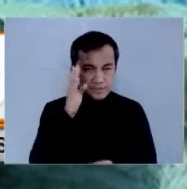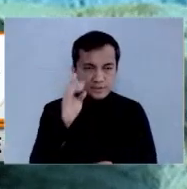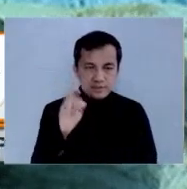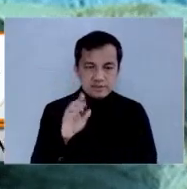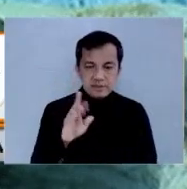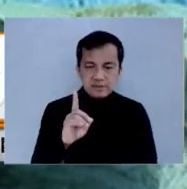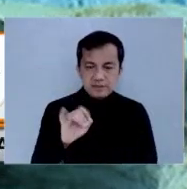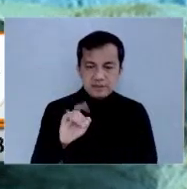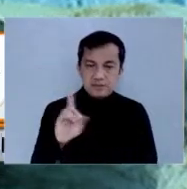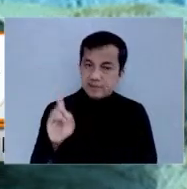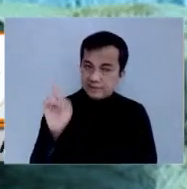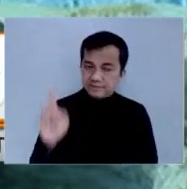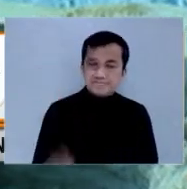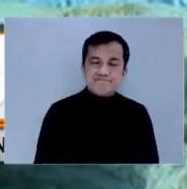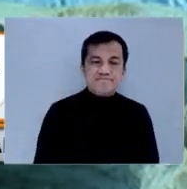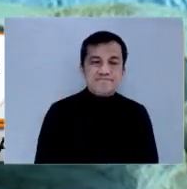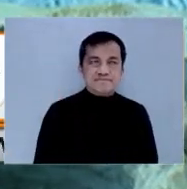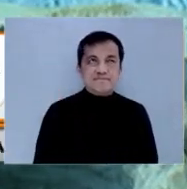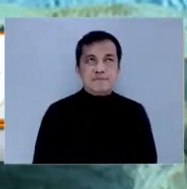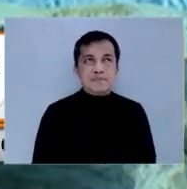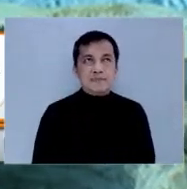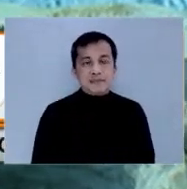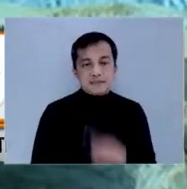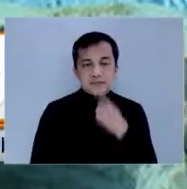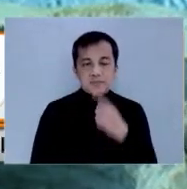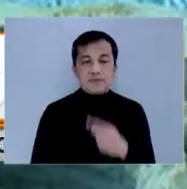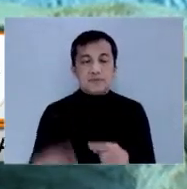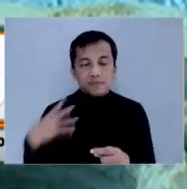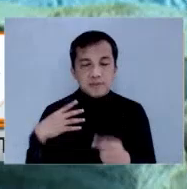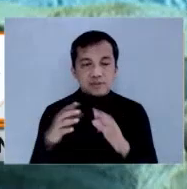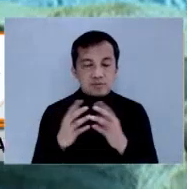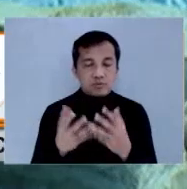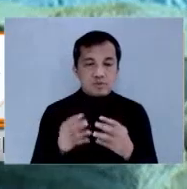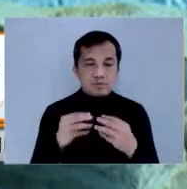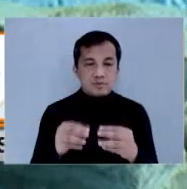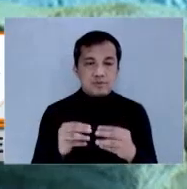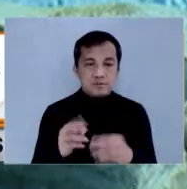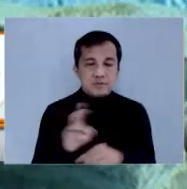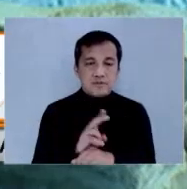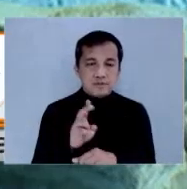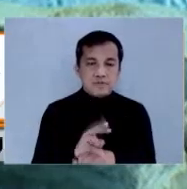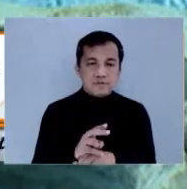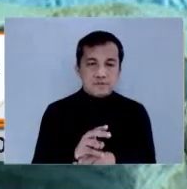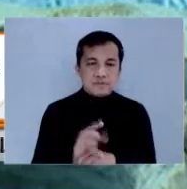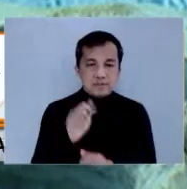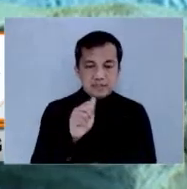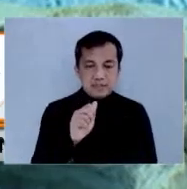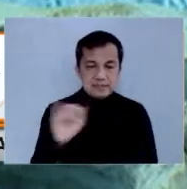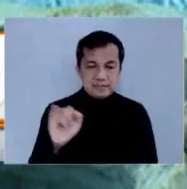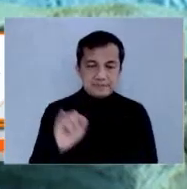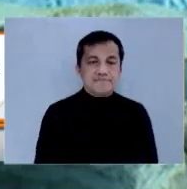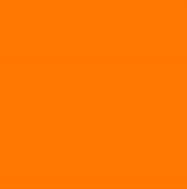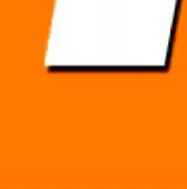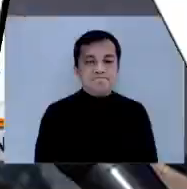Beal. Ayon sa kanya, isa sa inaabangan sa mundo ng marketing ang paggamit ng artificial